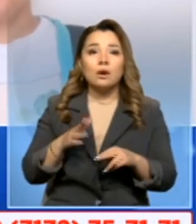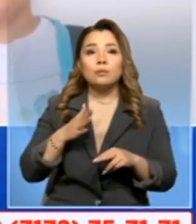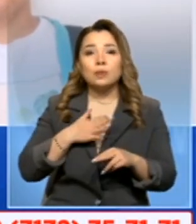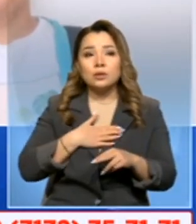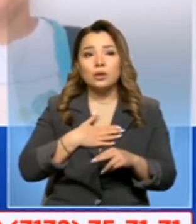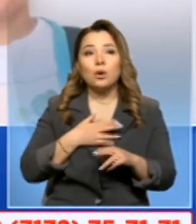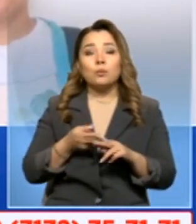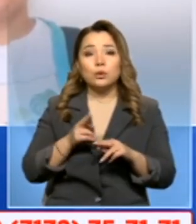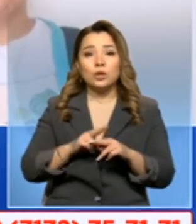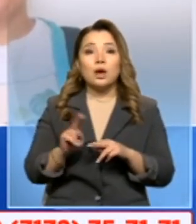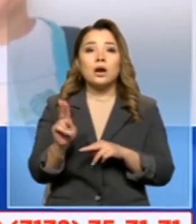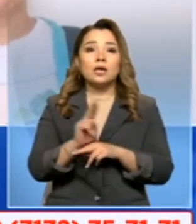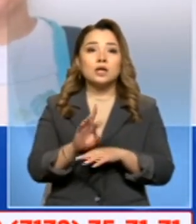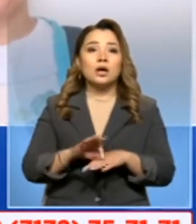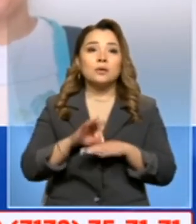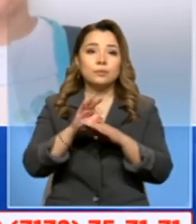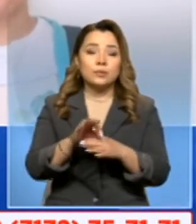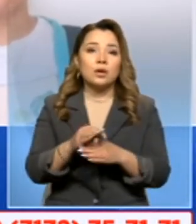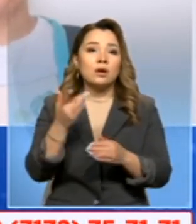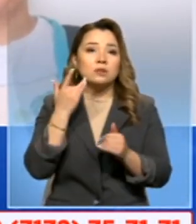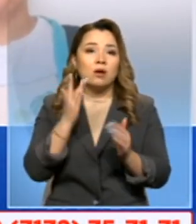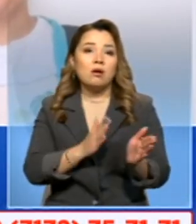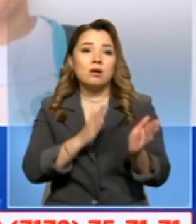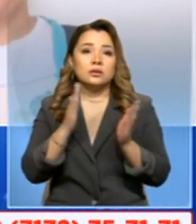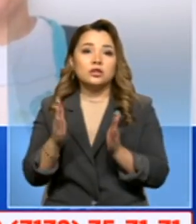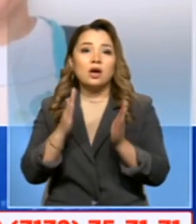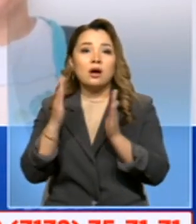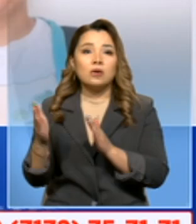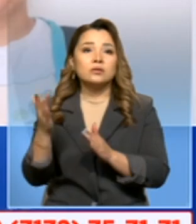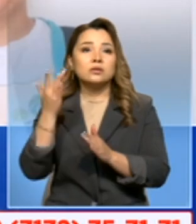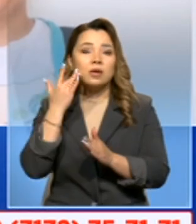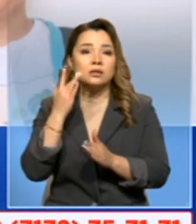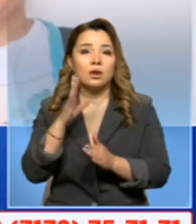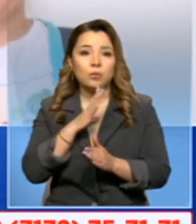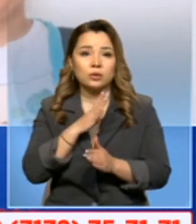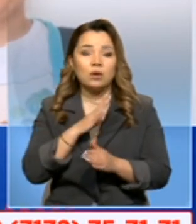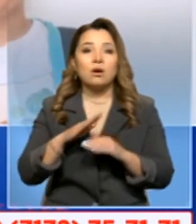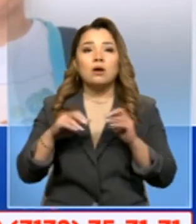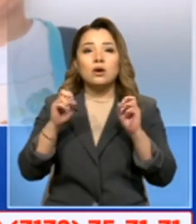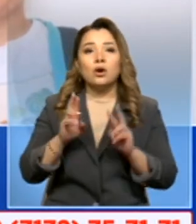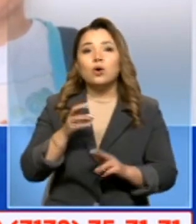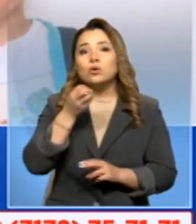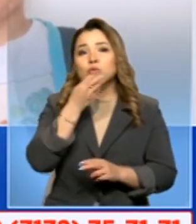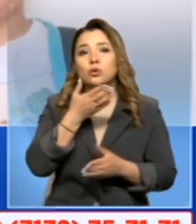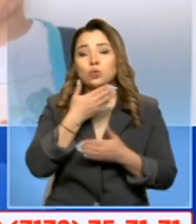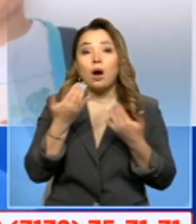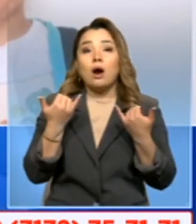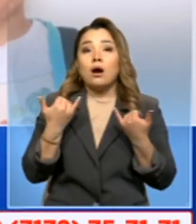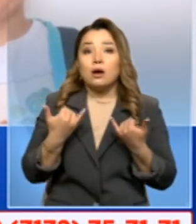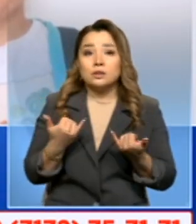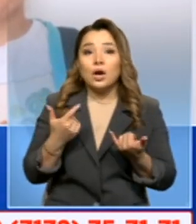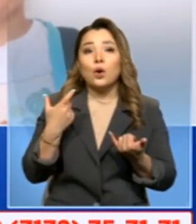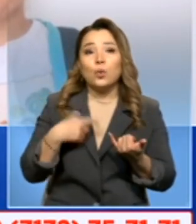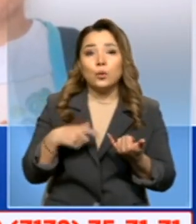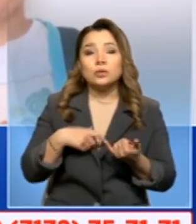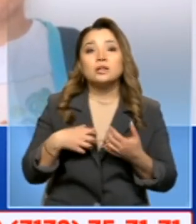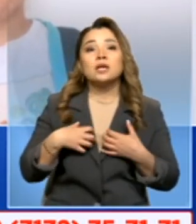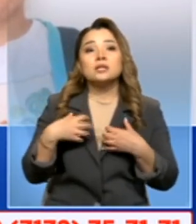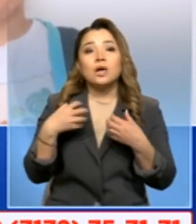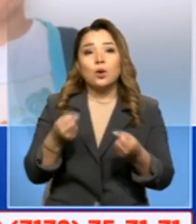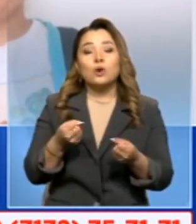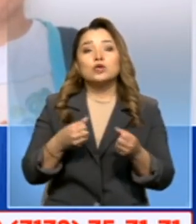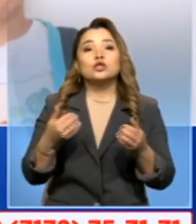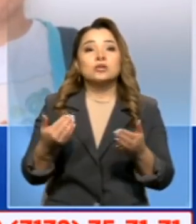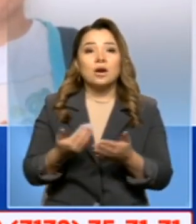бұны емдік шараны артқа жылжытып жүрдім десем болады. Қазір енді өзіңіздің денсаулығына